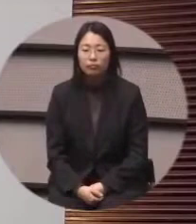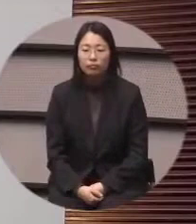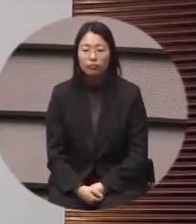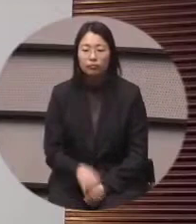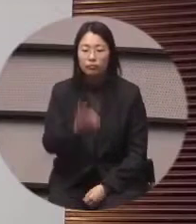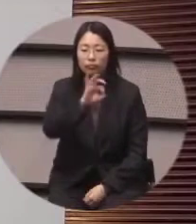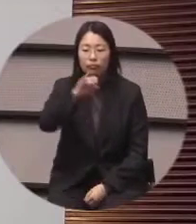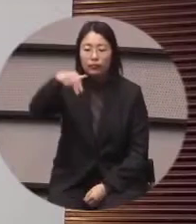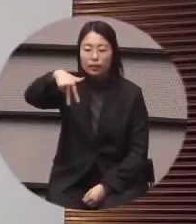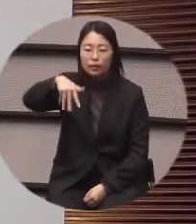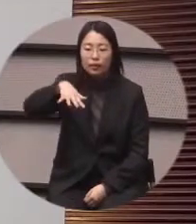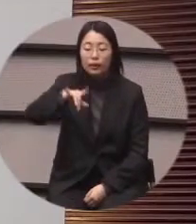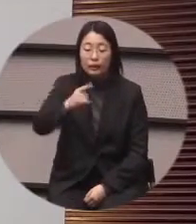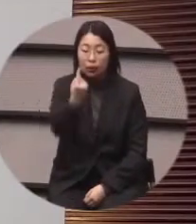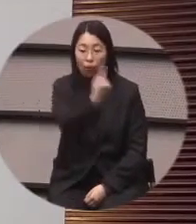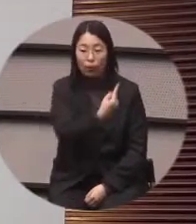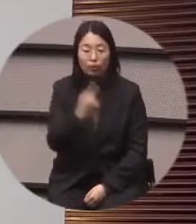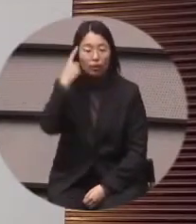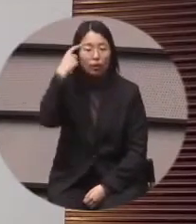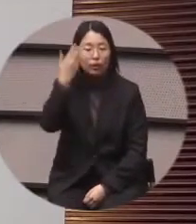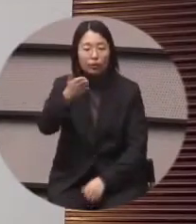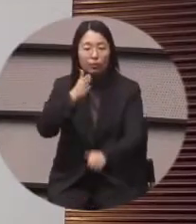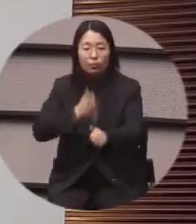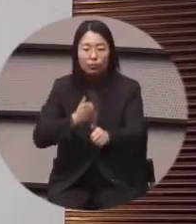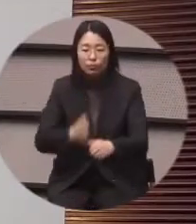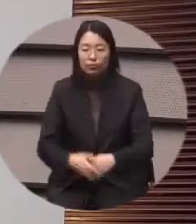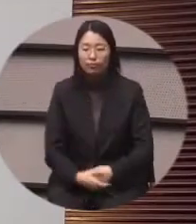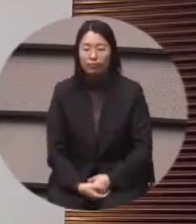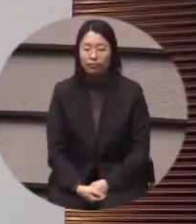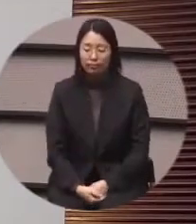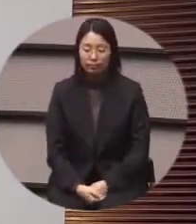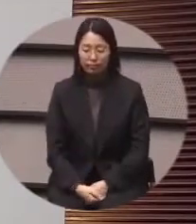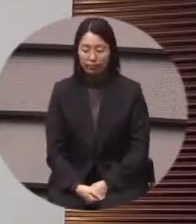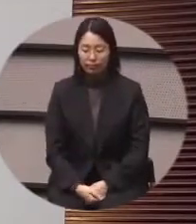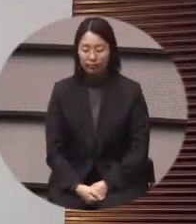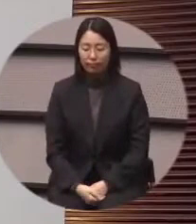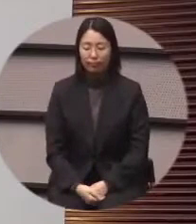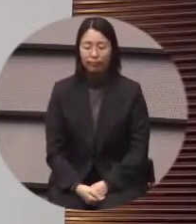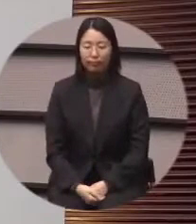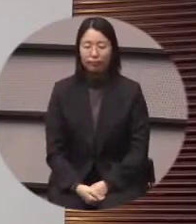이은채 의원님께서는 나오셔서 질문해 주시기 바랍니다.